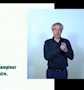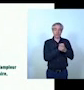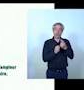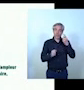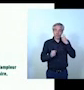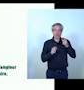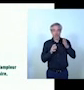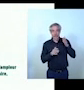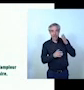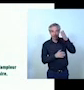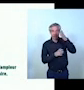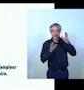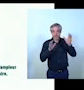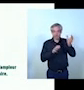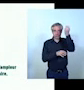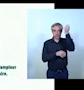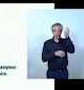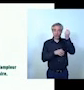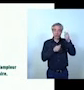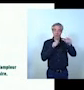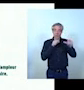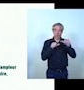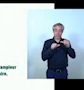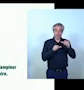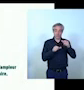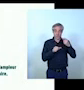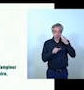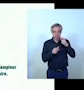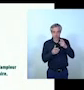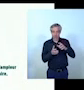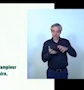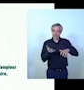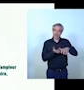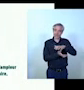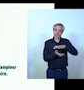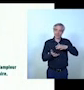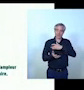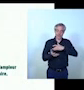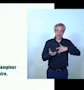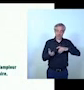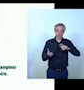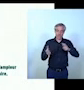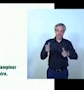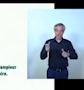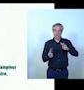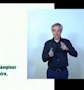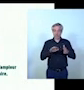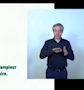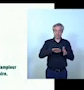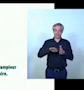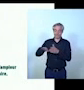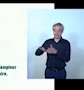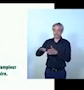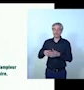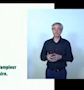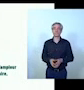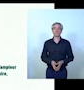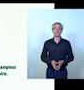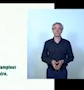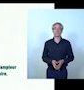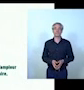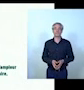audacieux et nous avons besoin de cette audace pour dépasser la crise sanitaire que nous vivons et qui met à mal notre modèle économique.